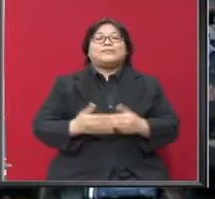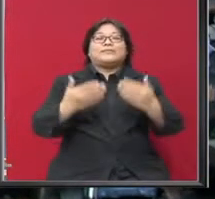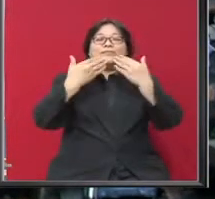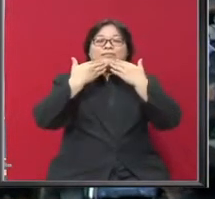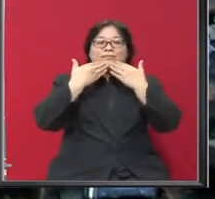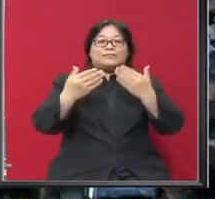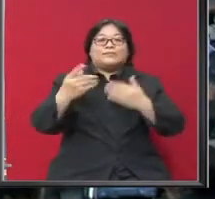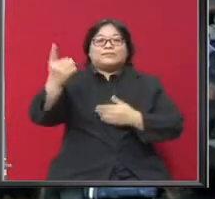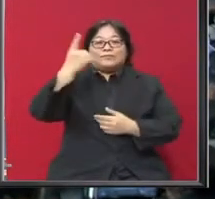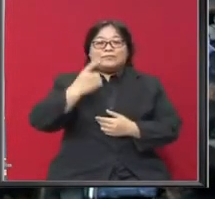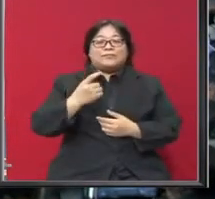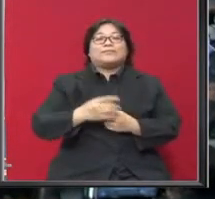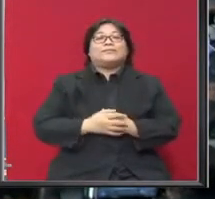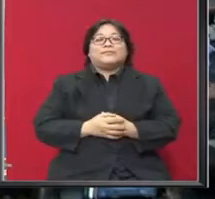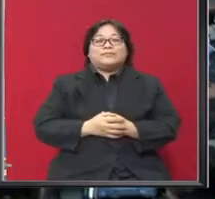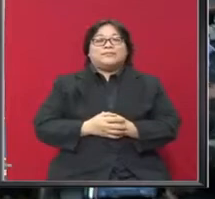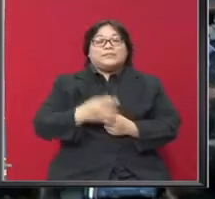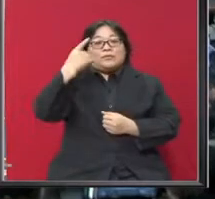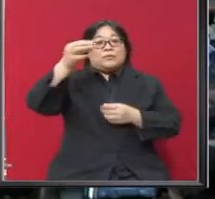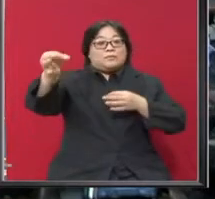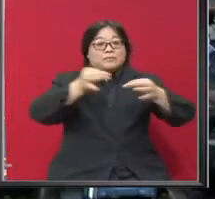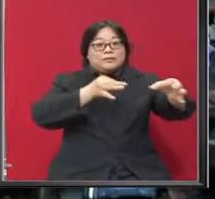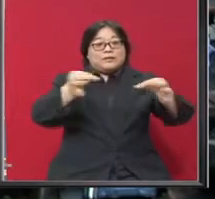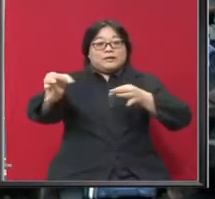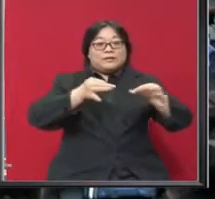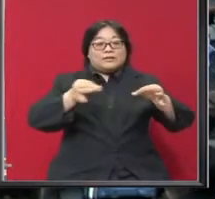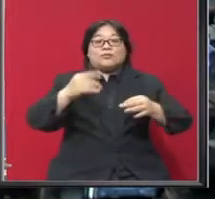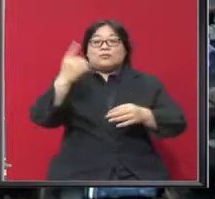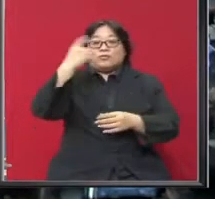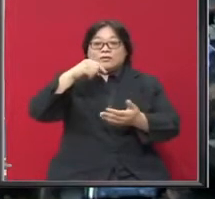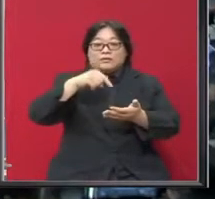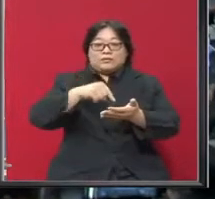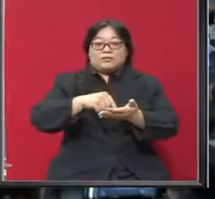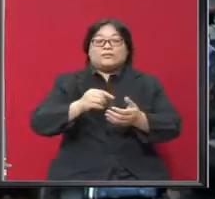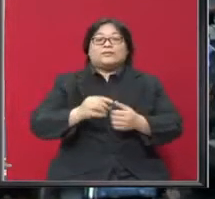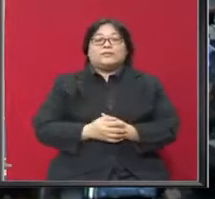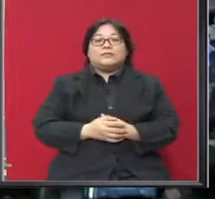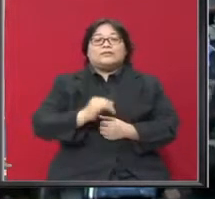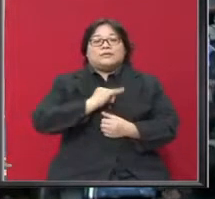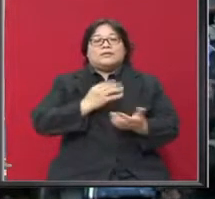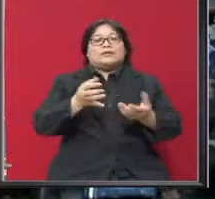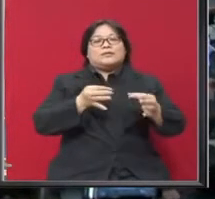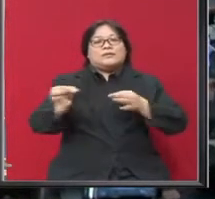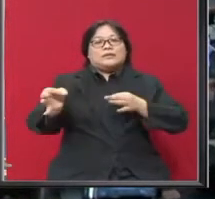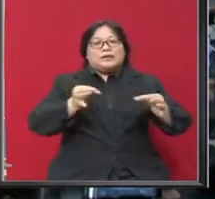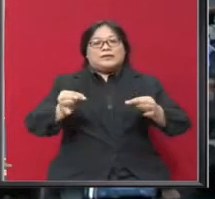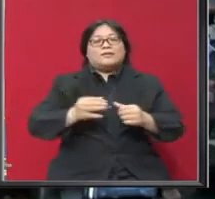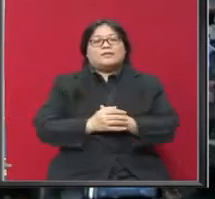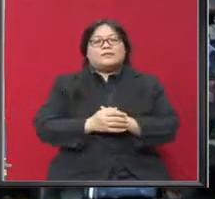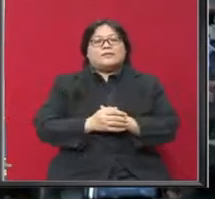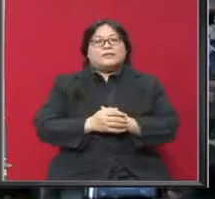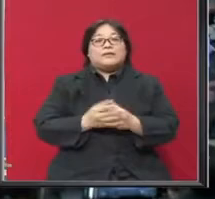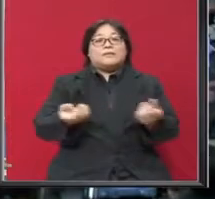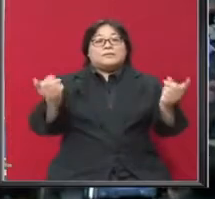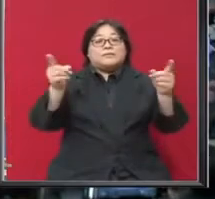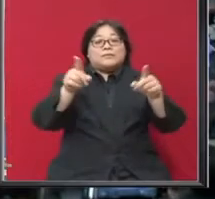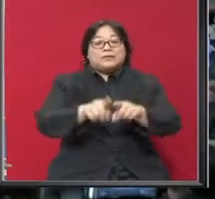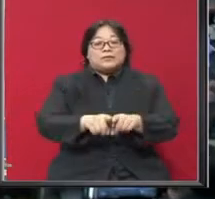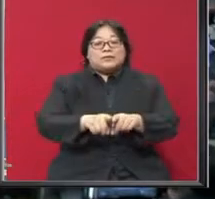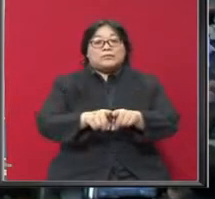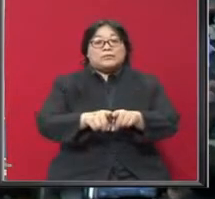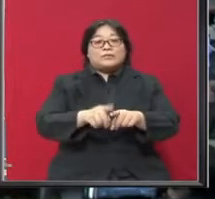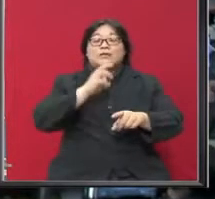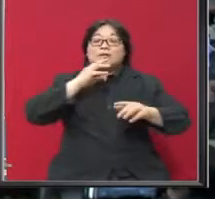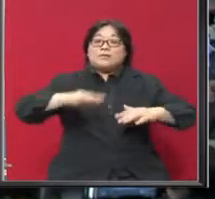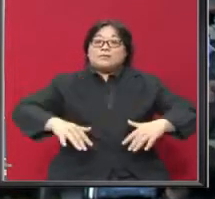Pada yang tanya untuk Man untuk penjelasan kepada Soalnya ini saya ingin Jelaskan bahwa tragedi ataupun Iis